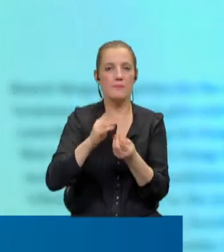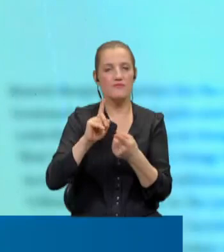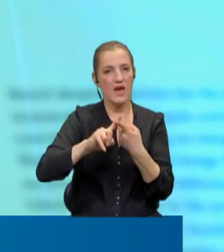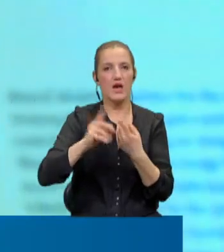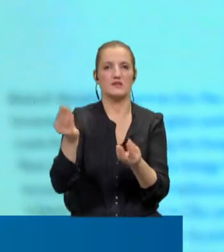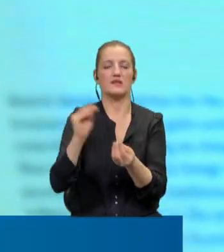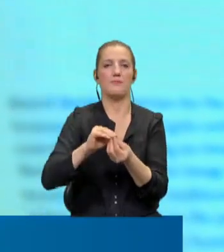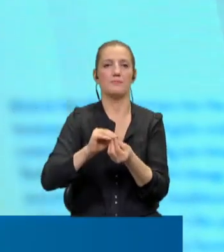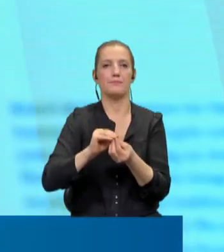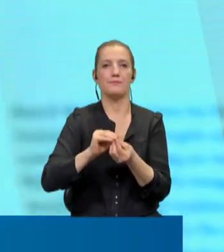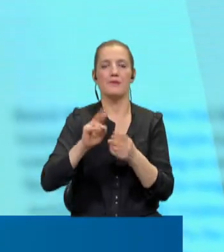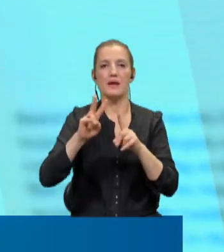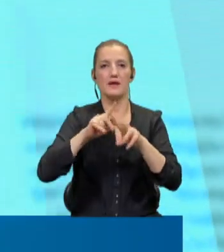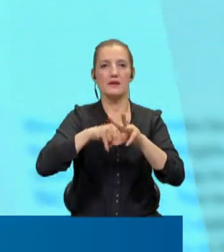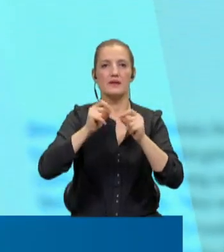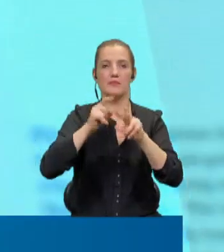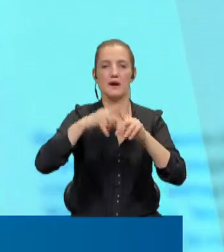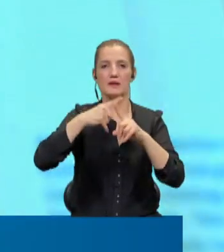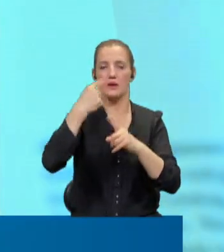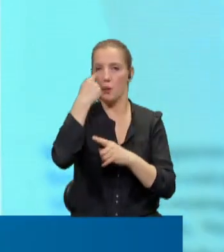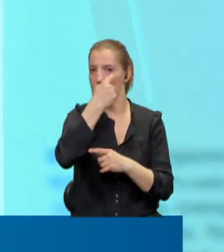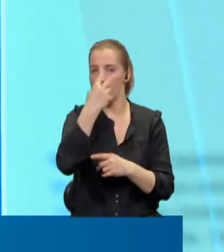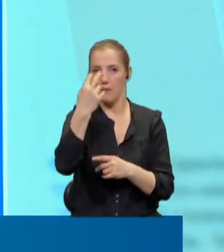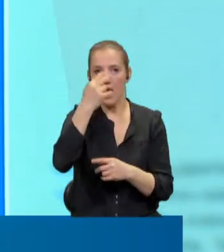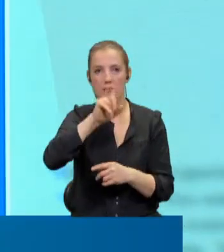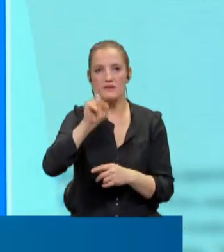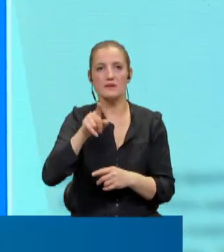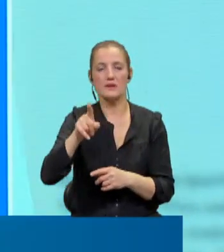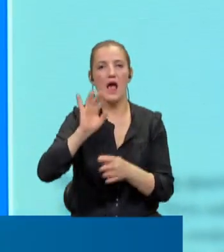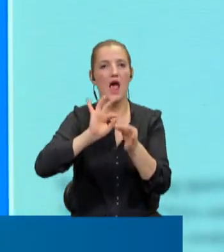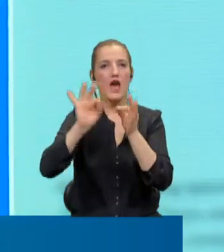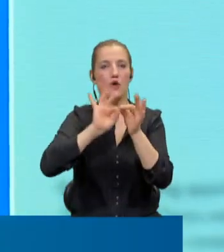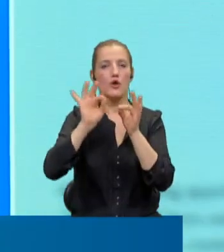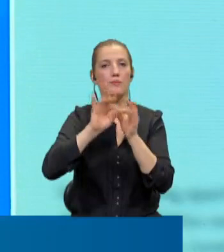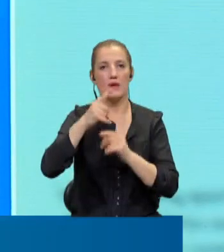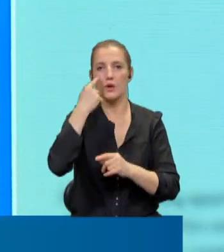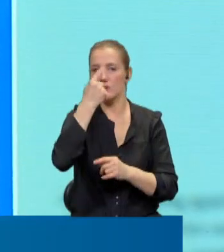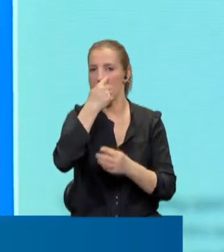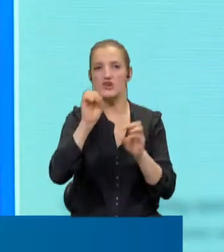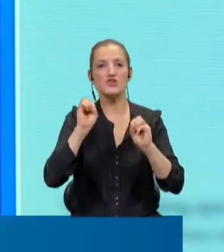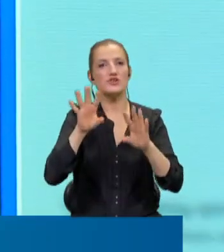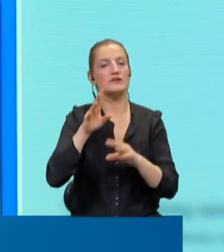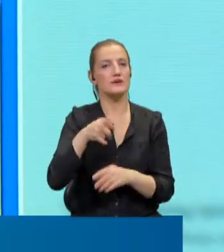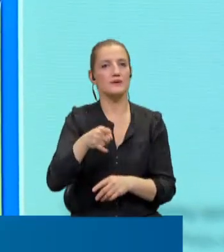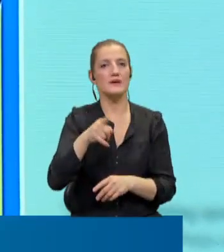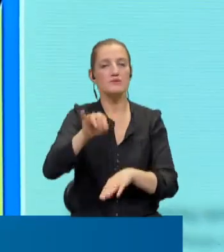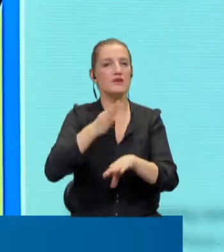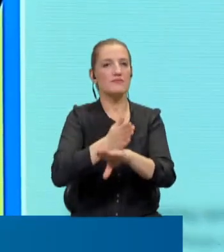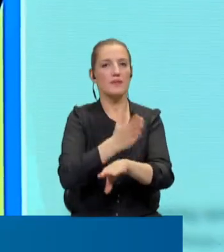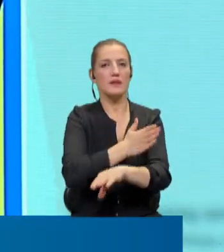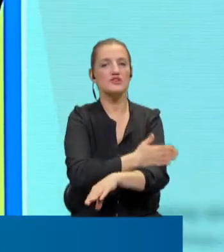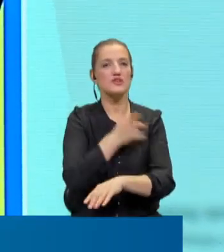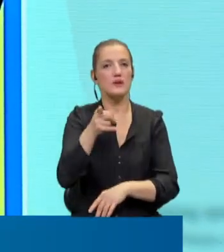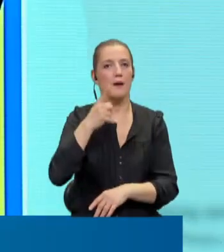zamp Nurettin nebati ekranda gözlerine bakar mısınız de görüyorsunuz ekonomi gözlerindeki ışıltı dır diyerek ölmüştür şimdi vatandaş